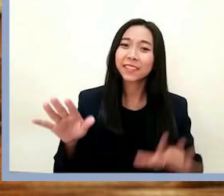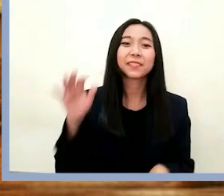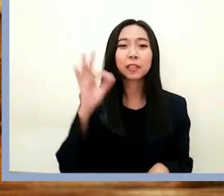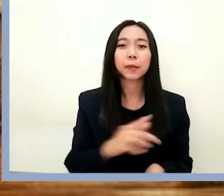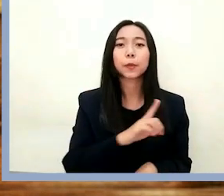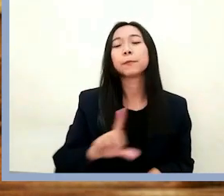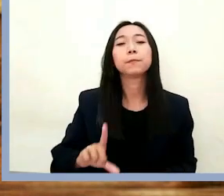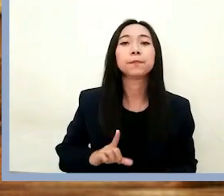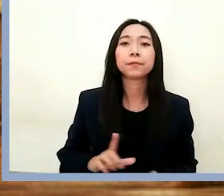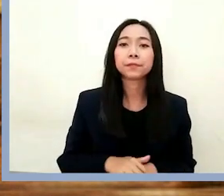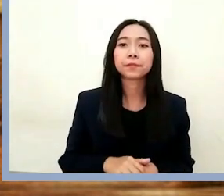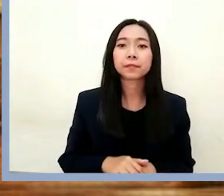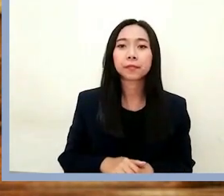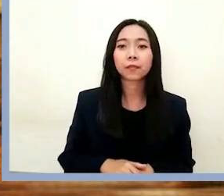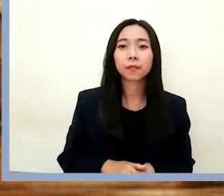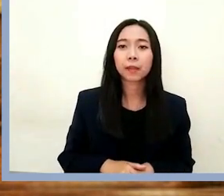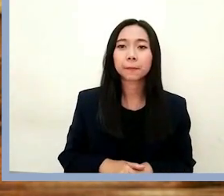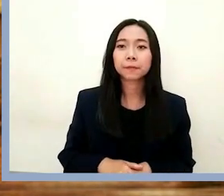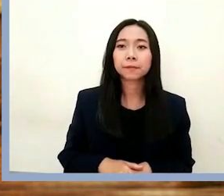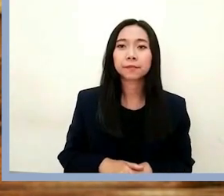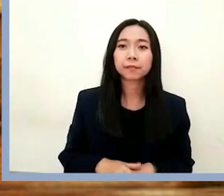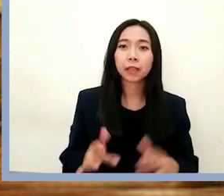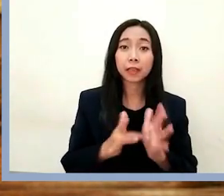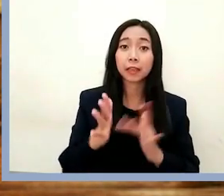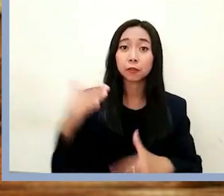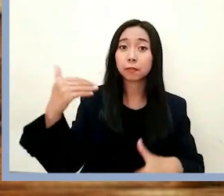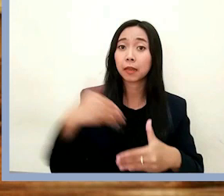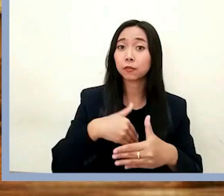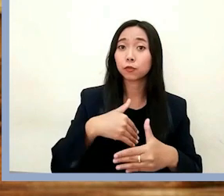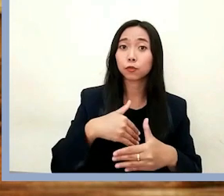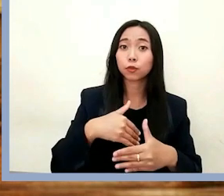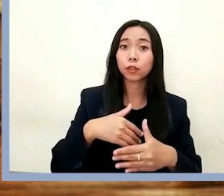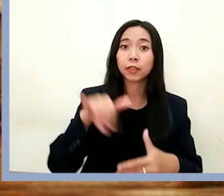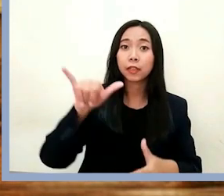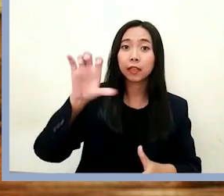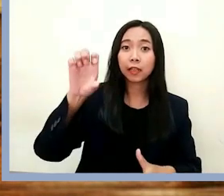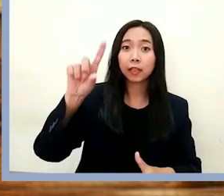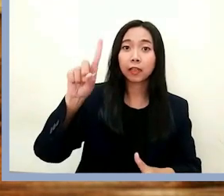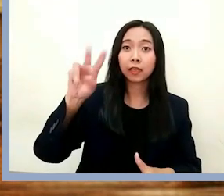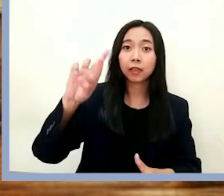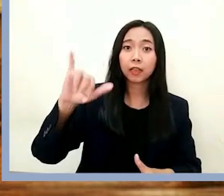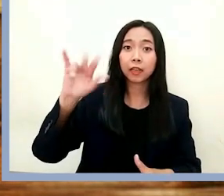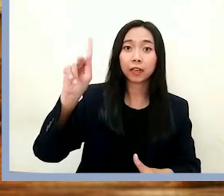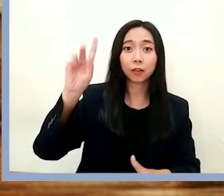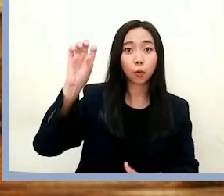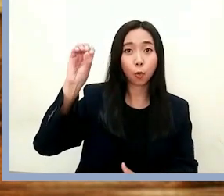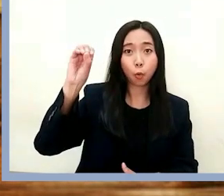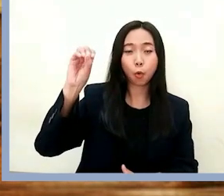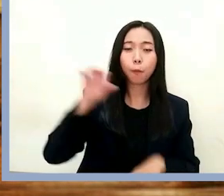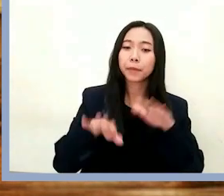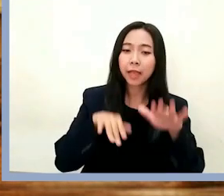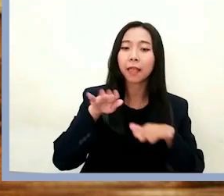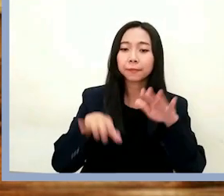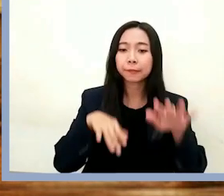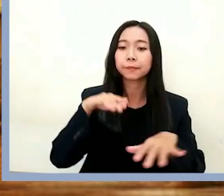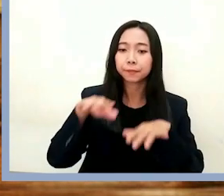Tuhan Yesus masuk ke kota yerikho dan berjalan terus melintasi kota